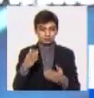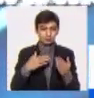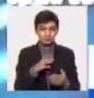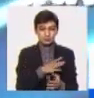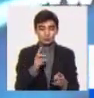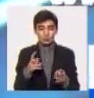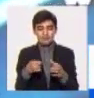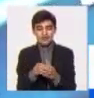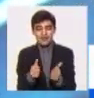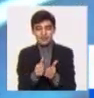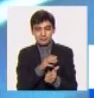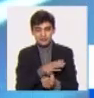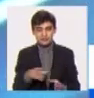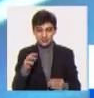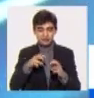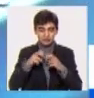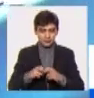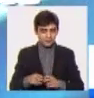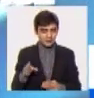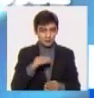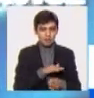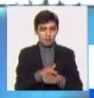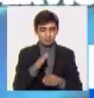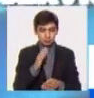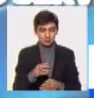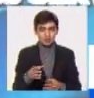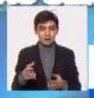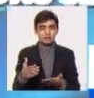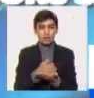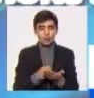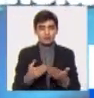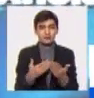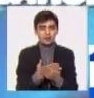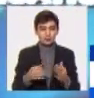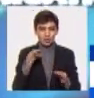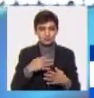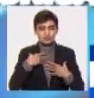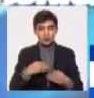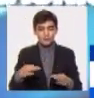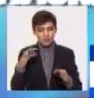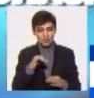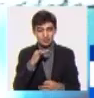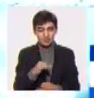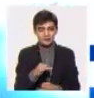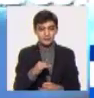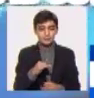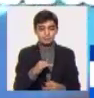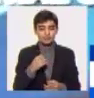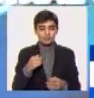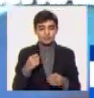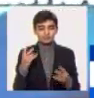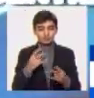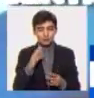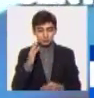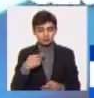будет тщательная работа, осмотр их, сбор информации о состоянии здоровья и при